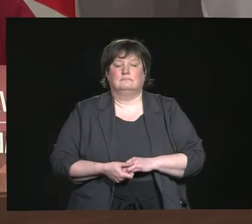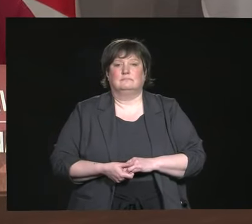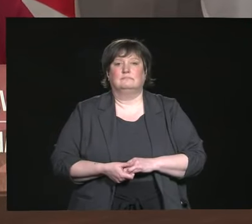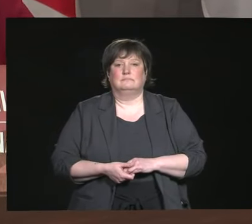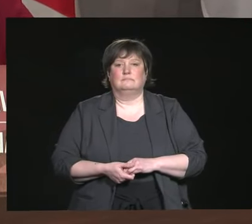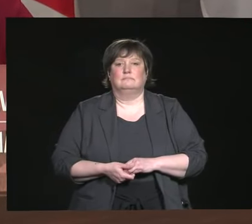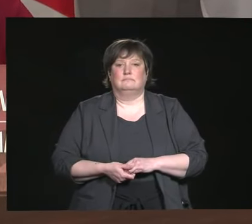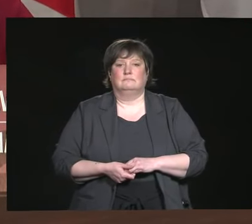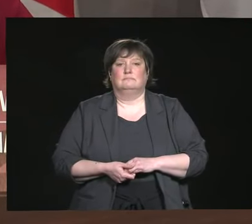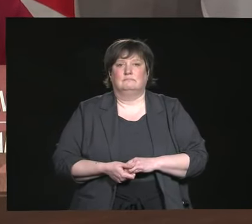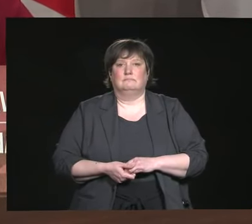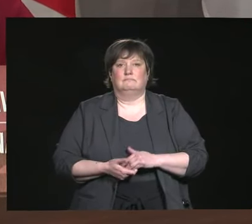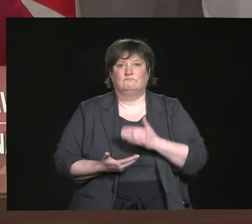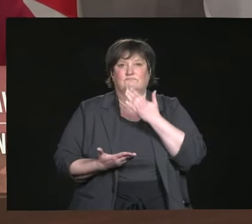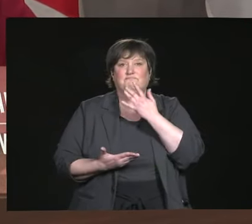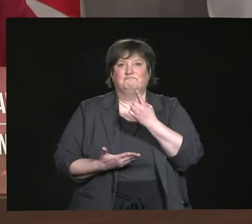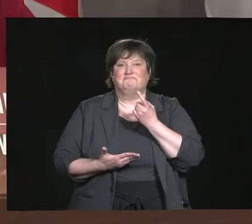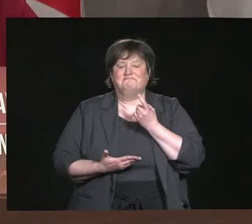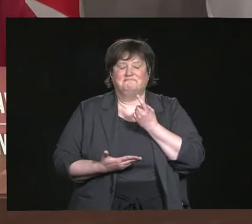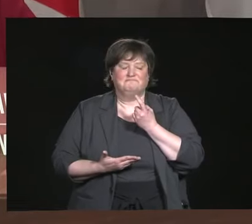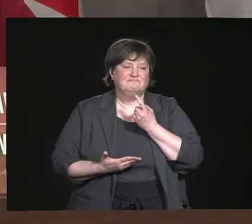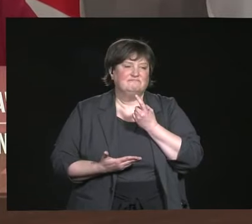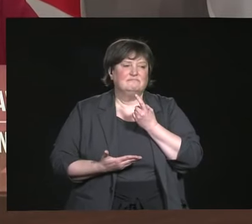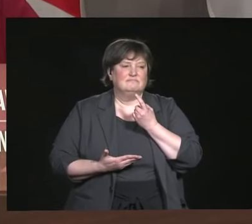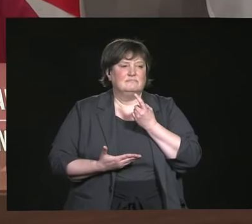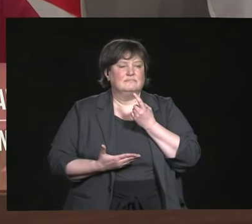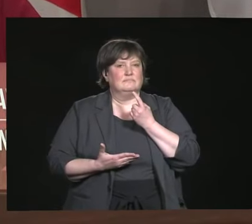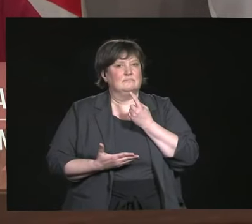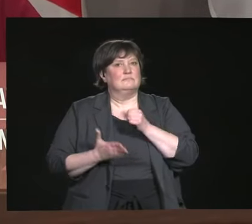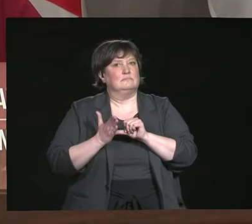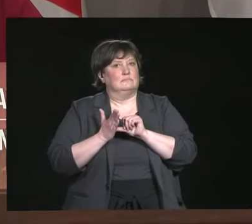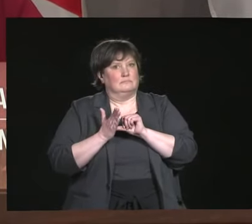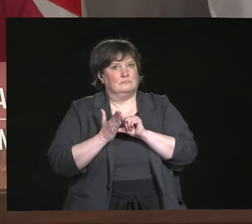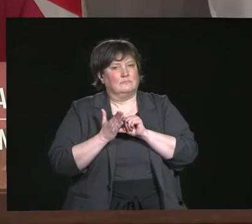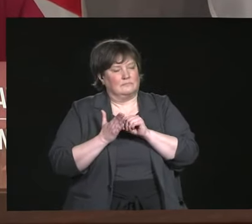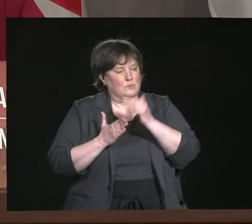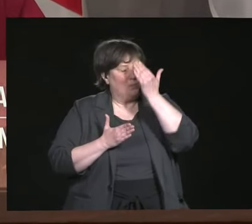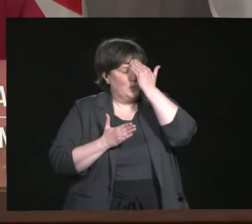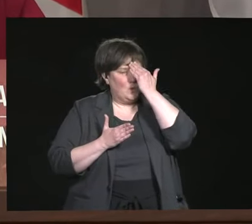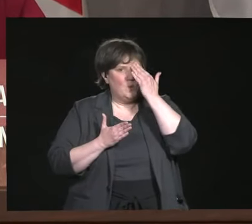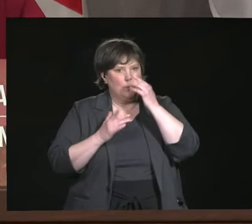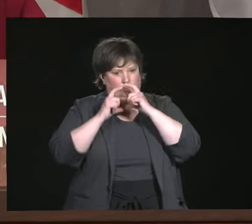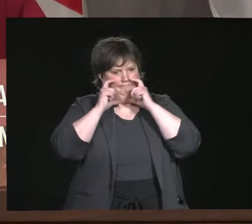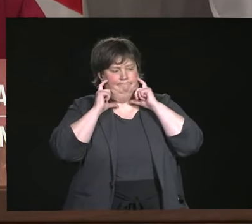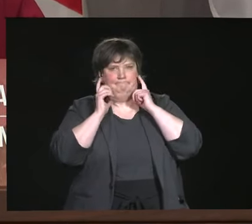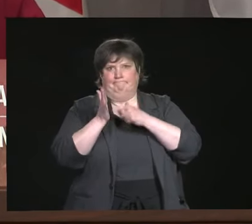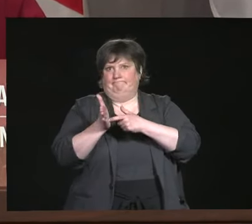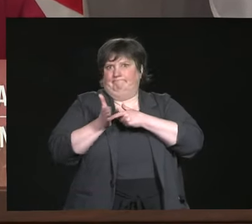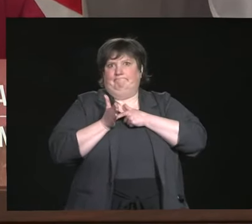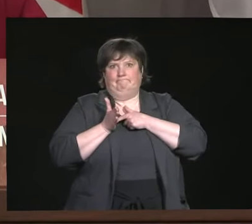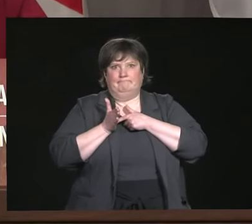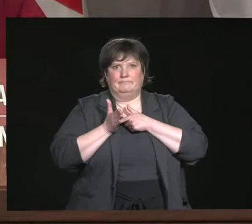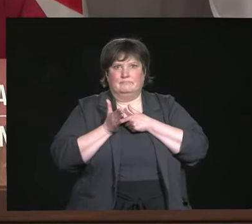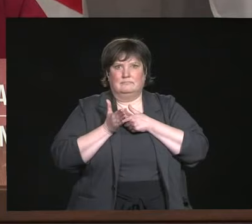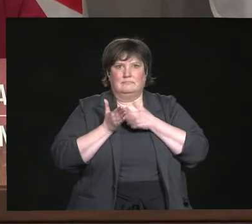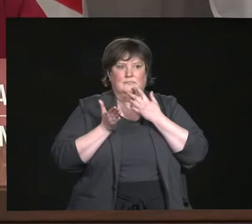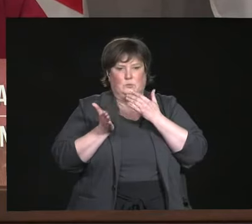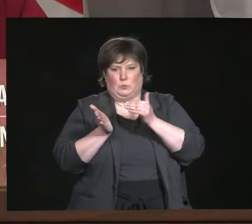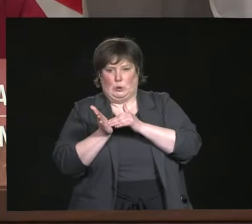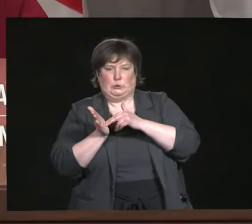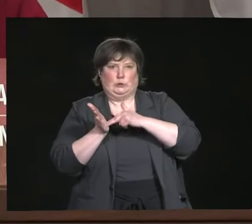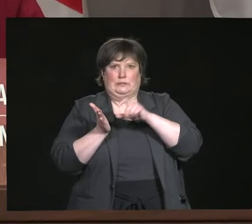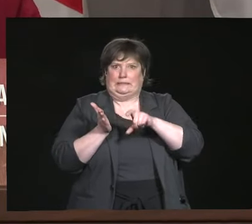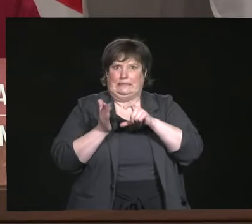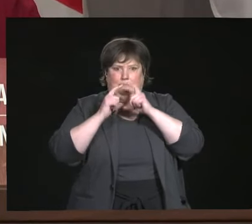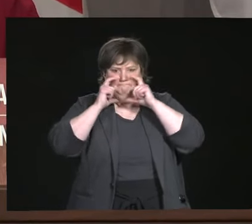d'autres équipements pour les médecins et les autres gens qui travaillent sur la première